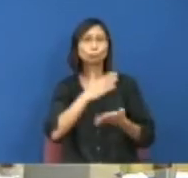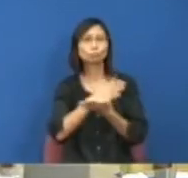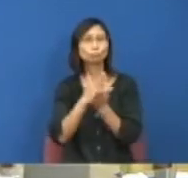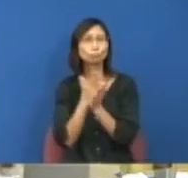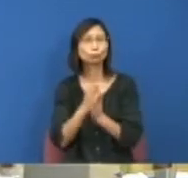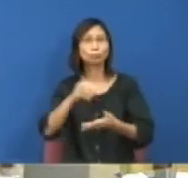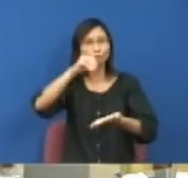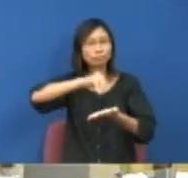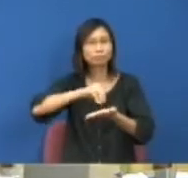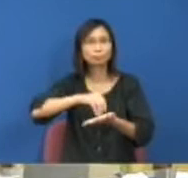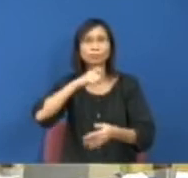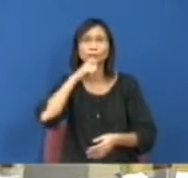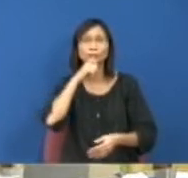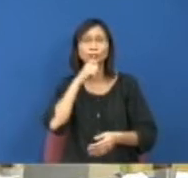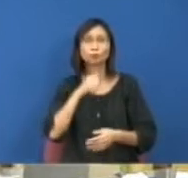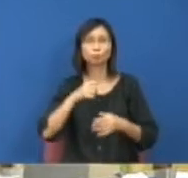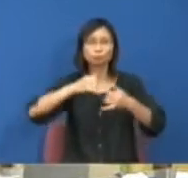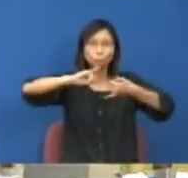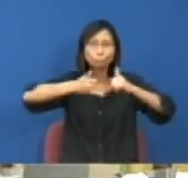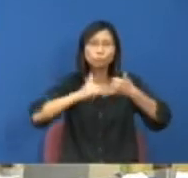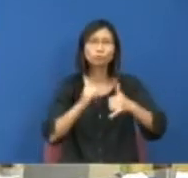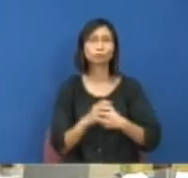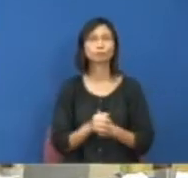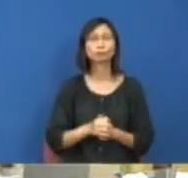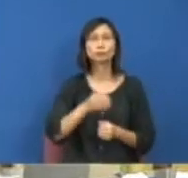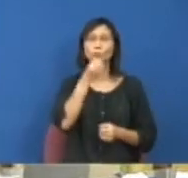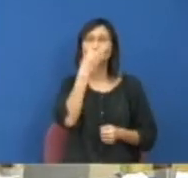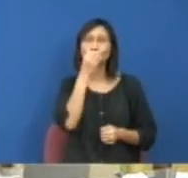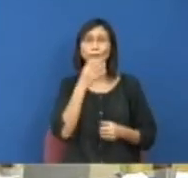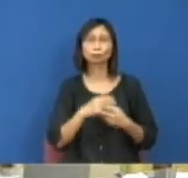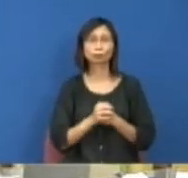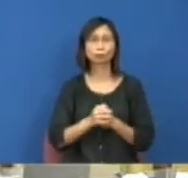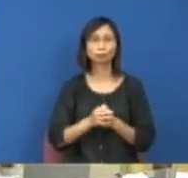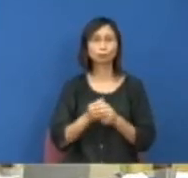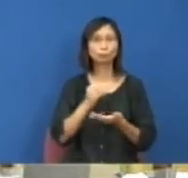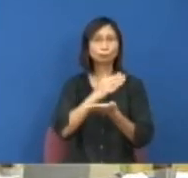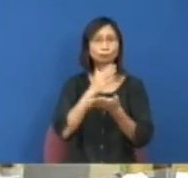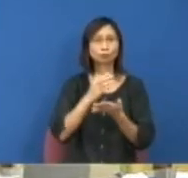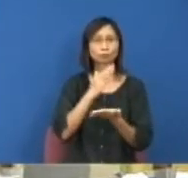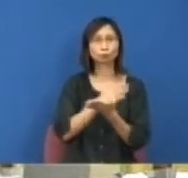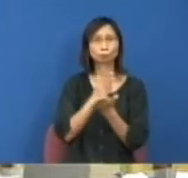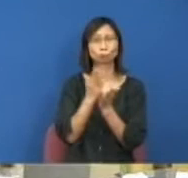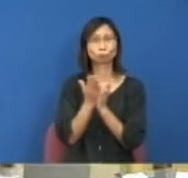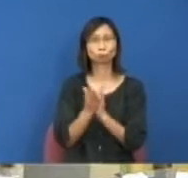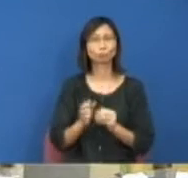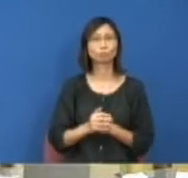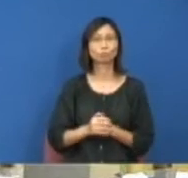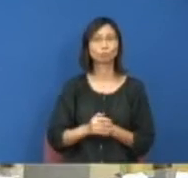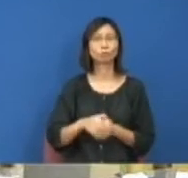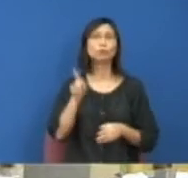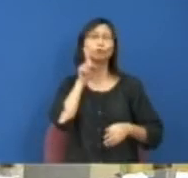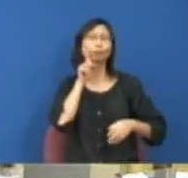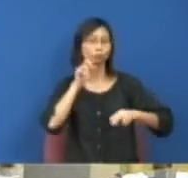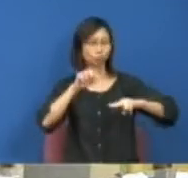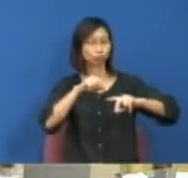始香港民主憲政之用，汽油彈、燃燒彈、木棍、炮仗。